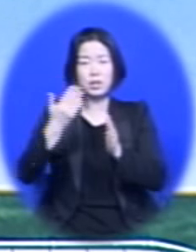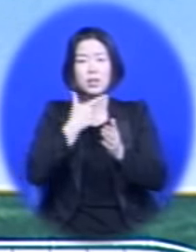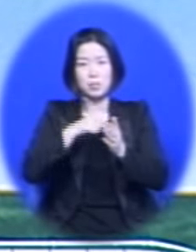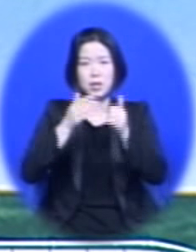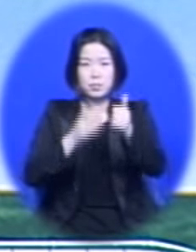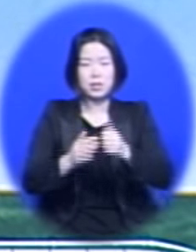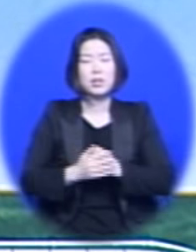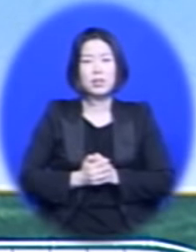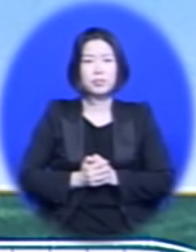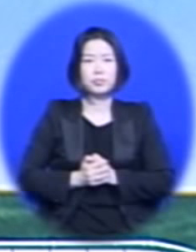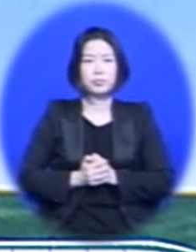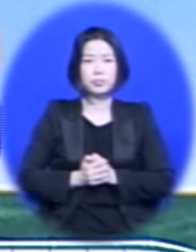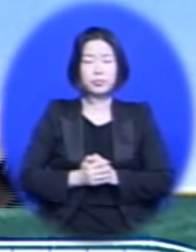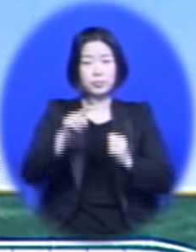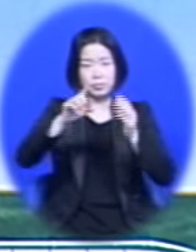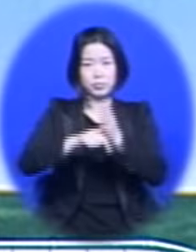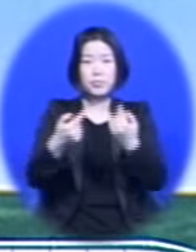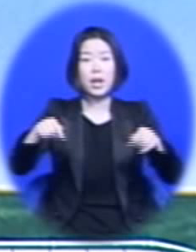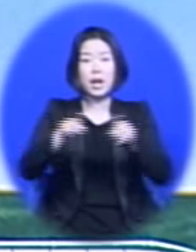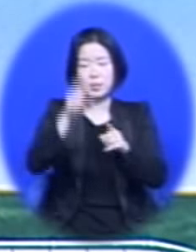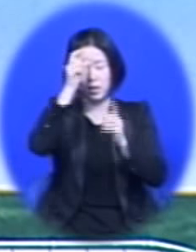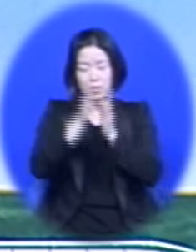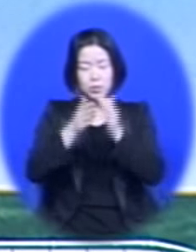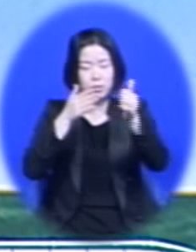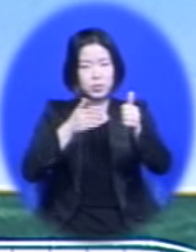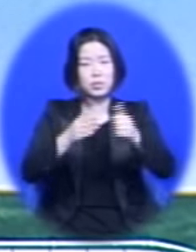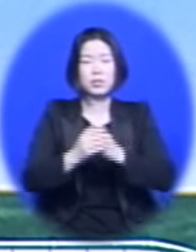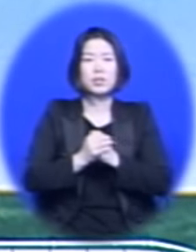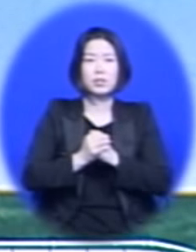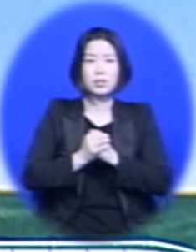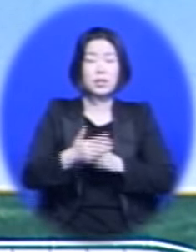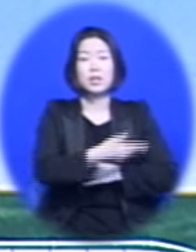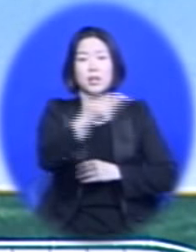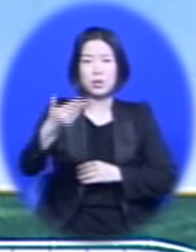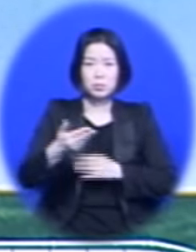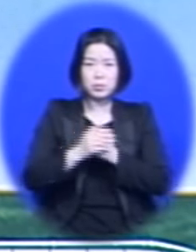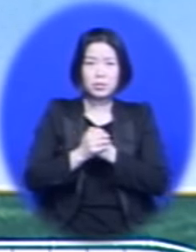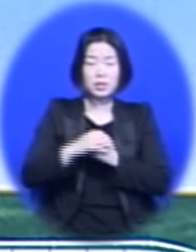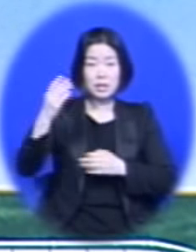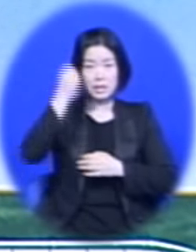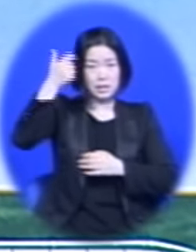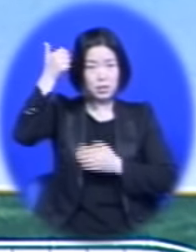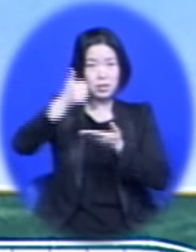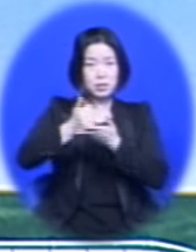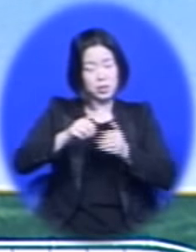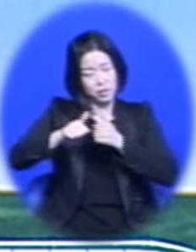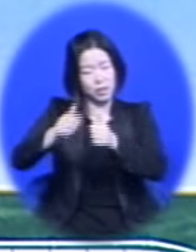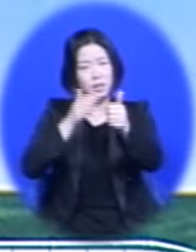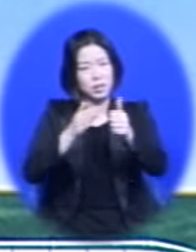바랍니다. 이 시간에 우리 같이 기도하겠습니다. 여러분, 성령님을 따라가셔야